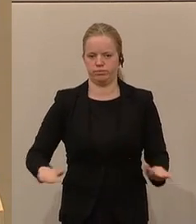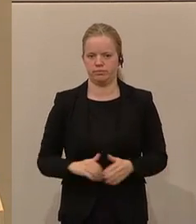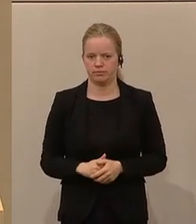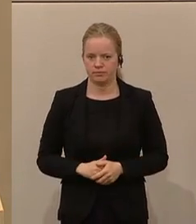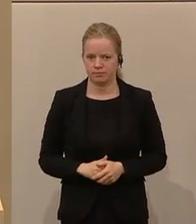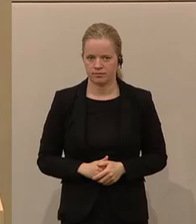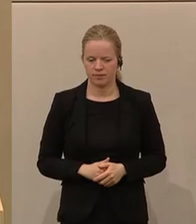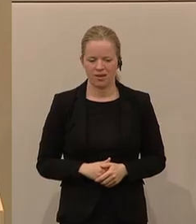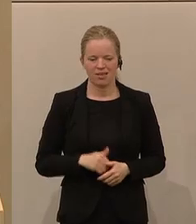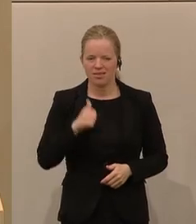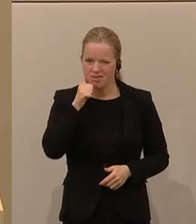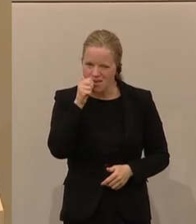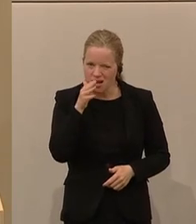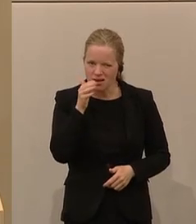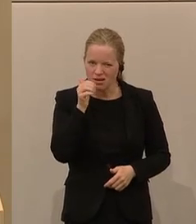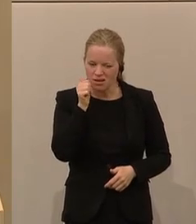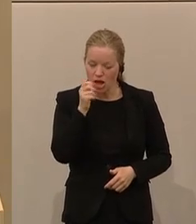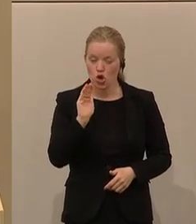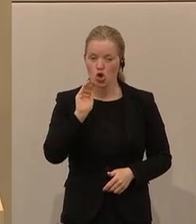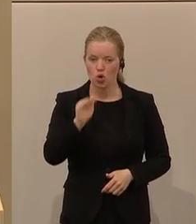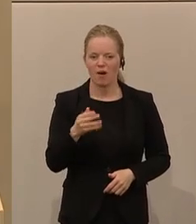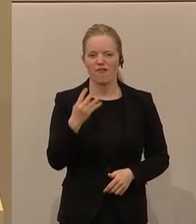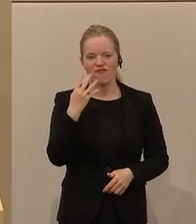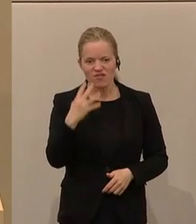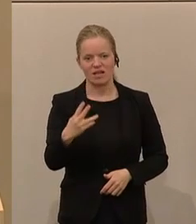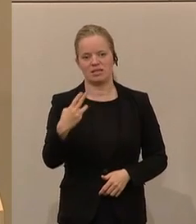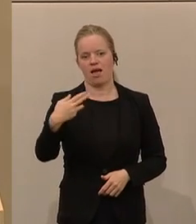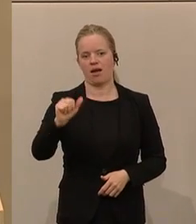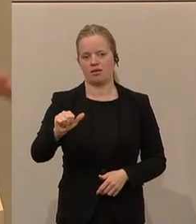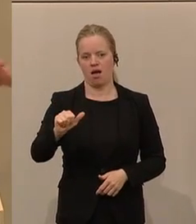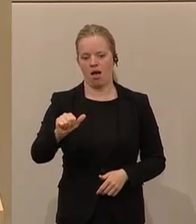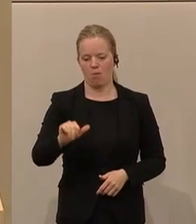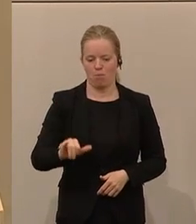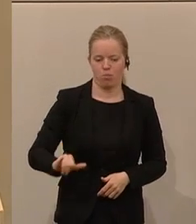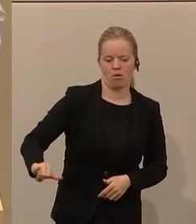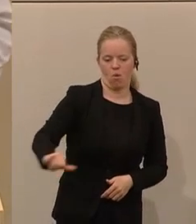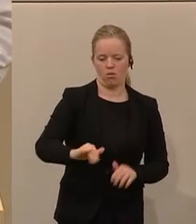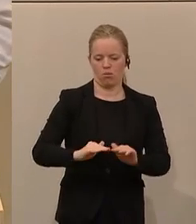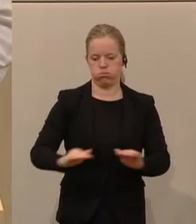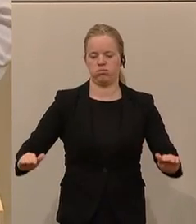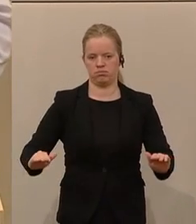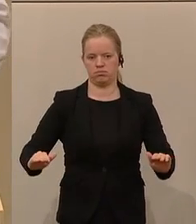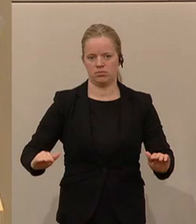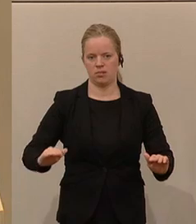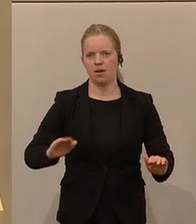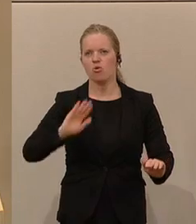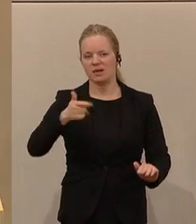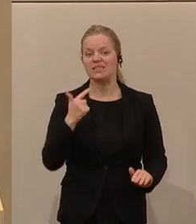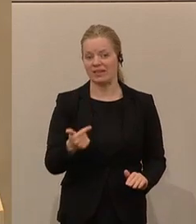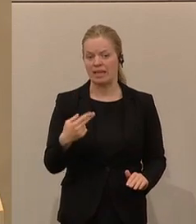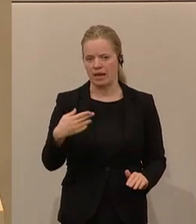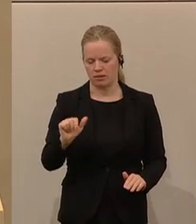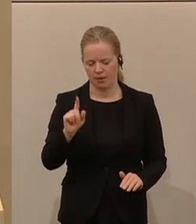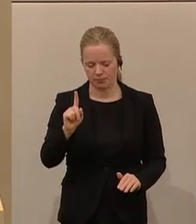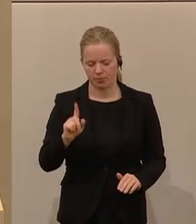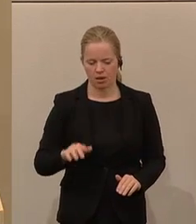als 40 Hektar versiegelt oder mehr als 20 Hektar versiegelt. Und zwar